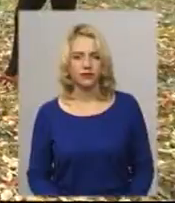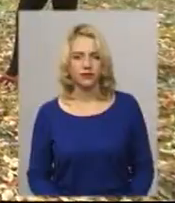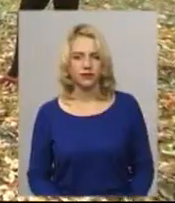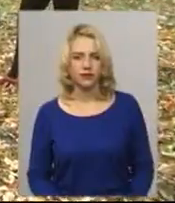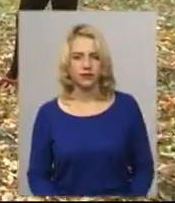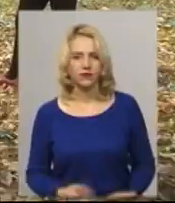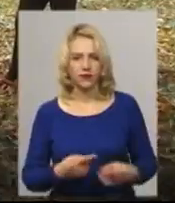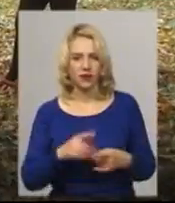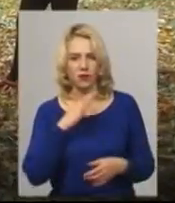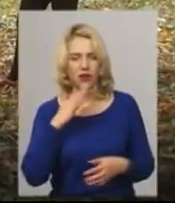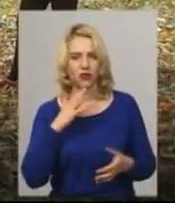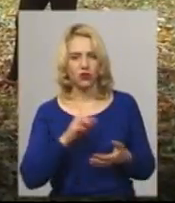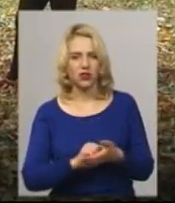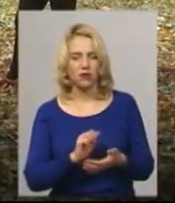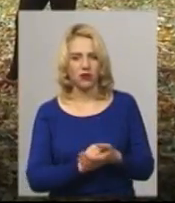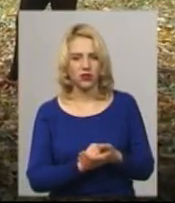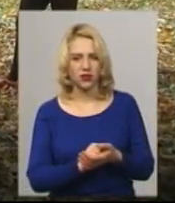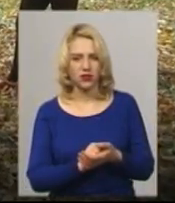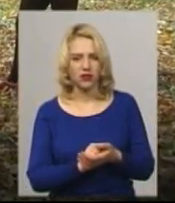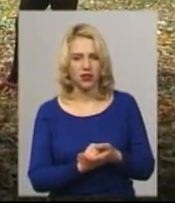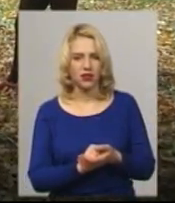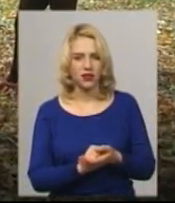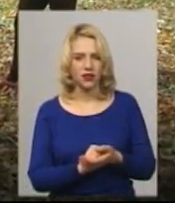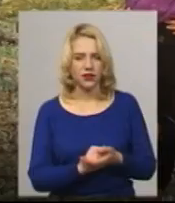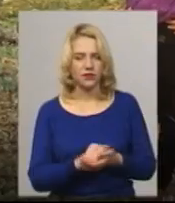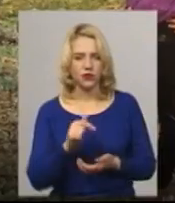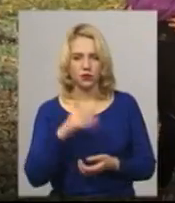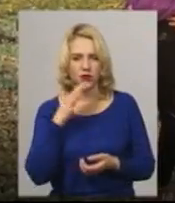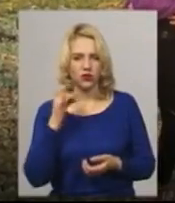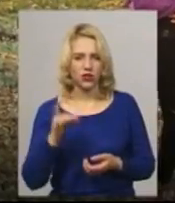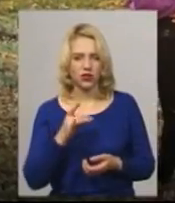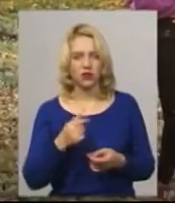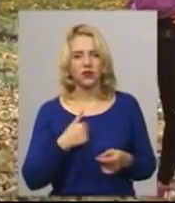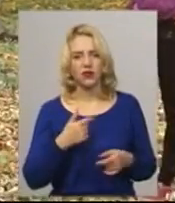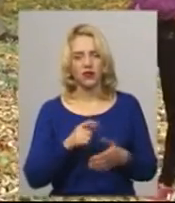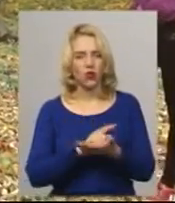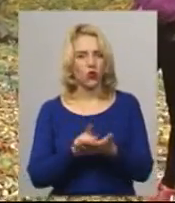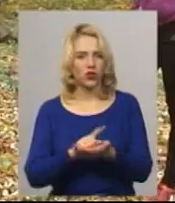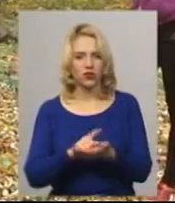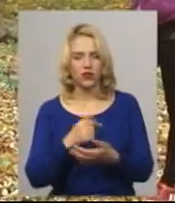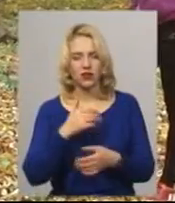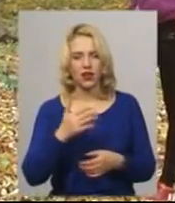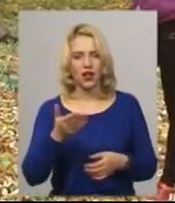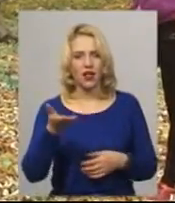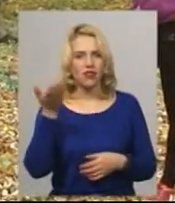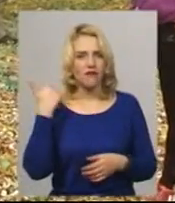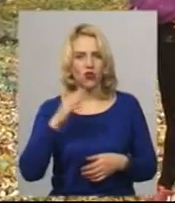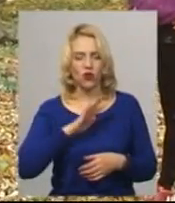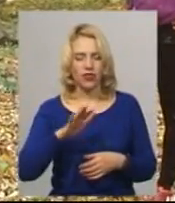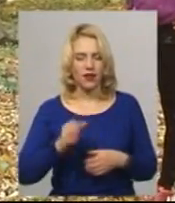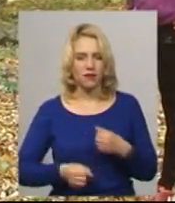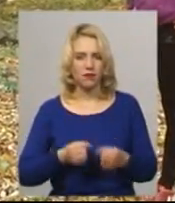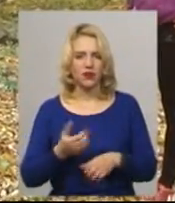Я цим вже багато займаюся. Тут не перший рік. Для мене певне орієнтування, бо я дуже давно не бігала, то